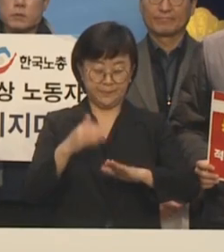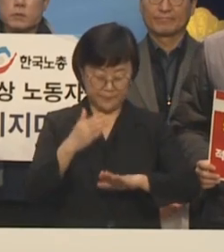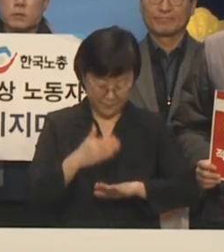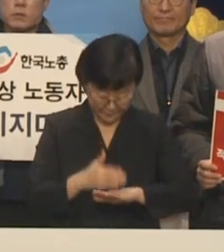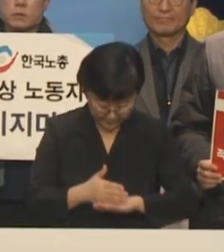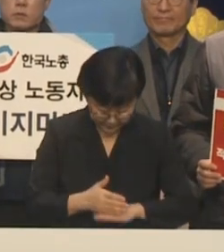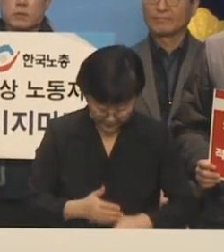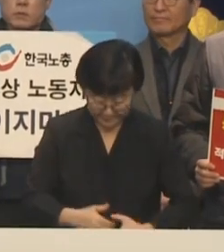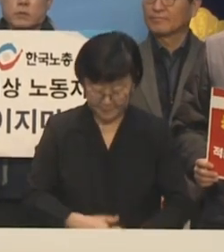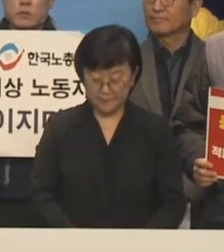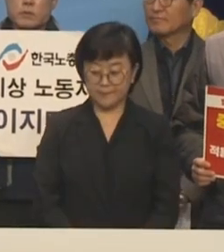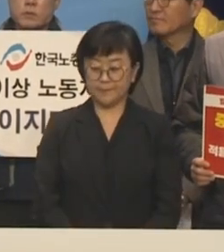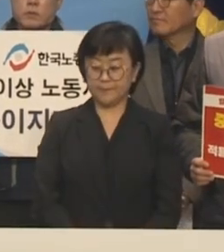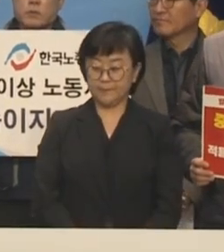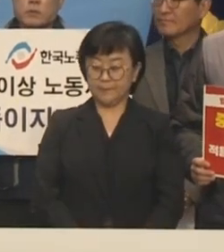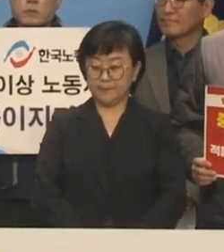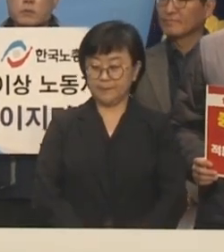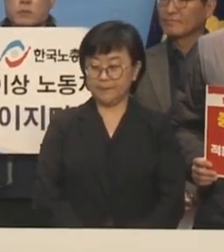감사합니다.